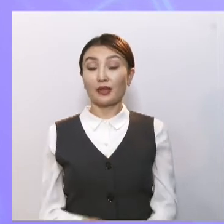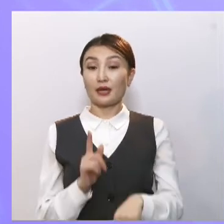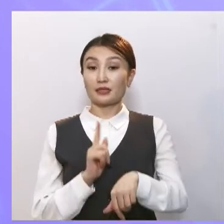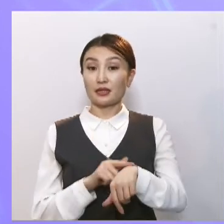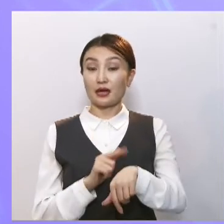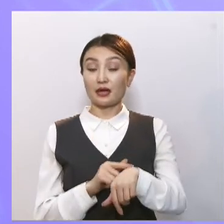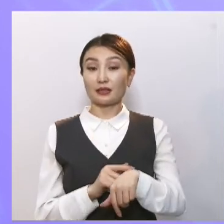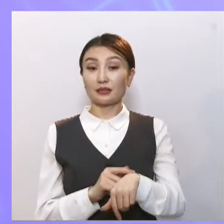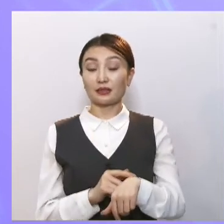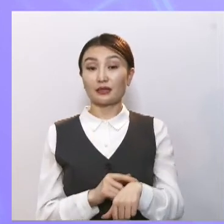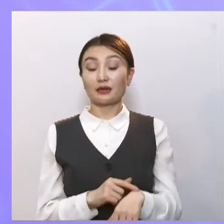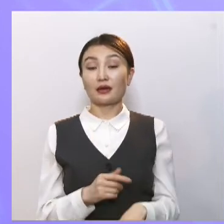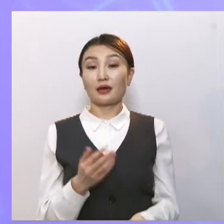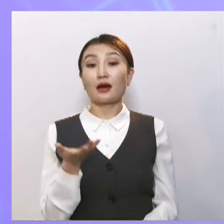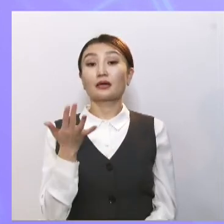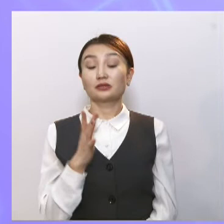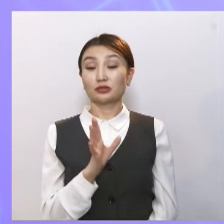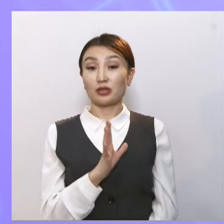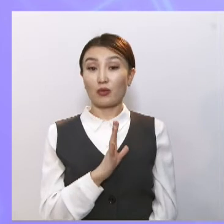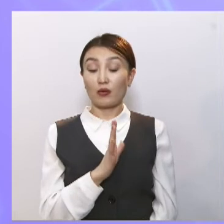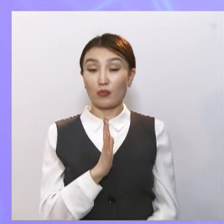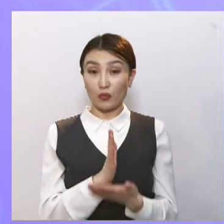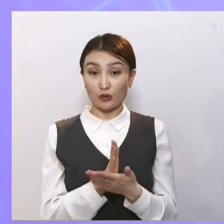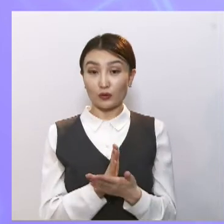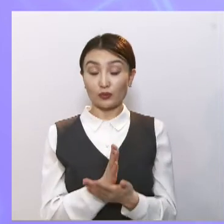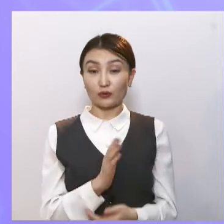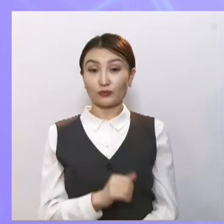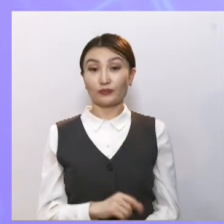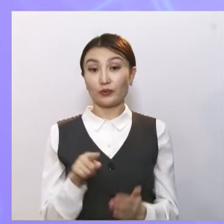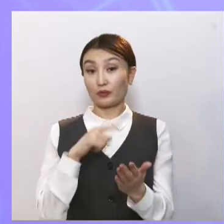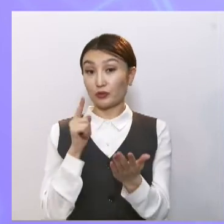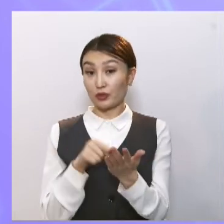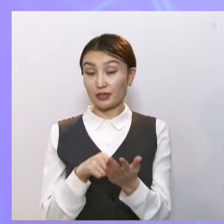Саат қанча болды деп сұрайсыңар.